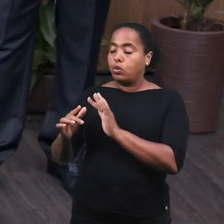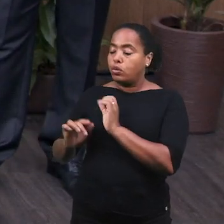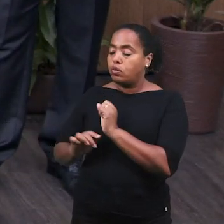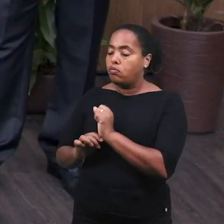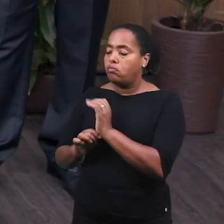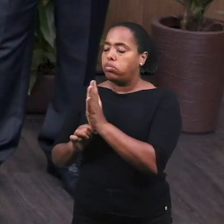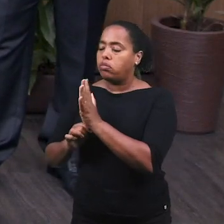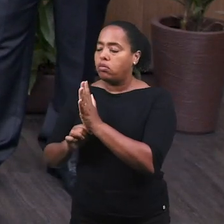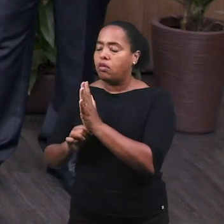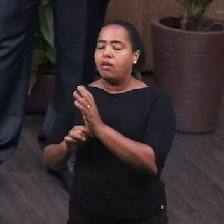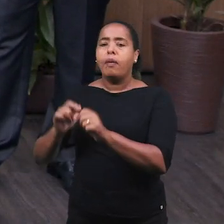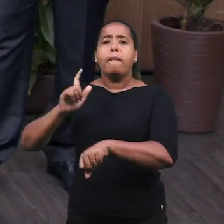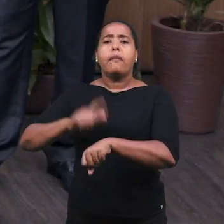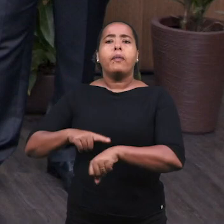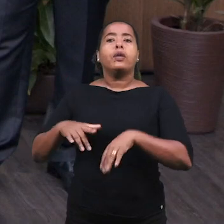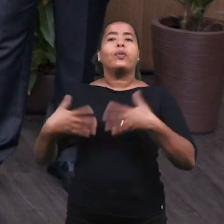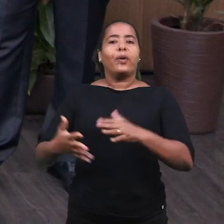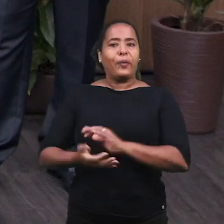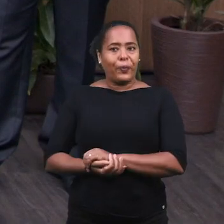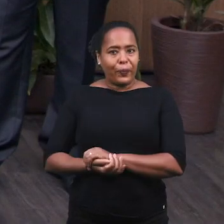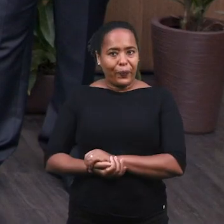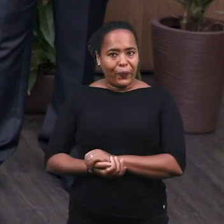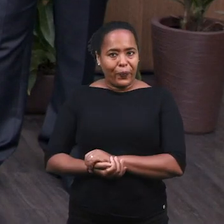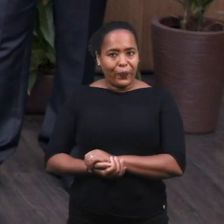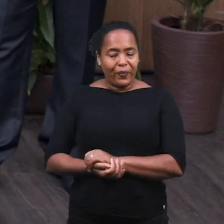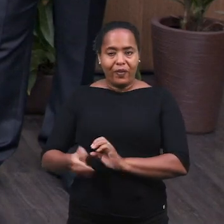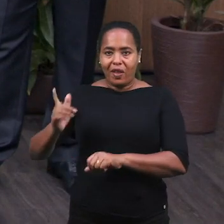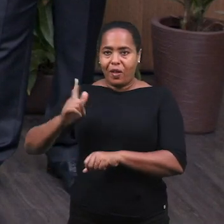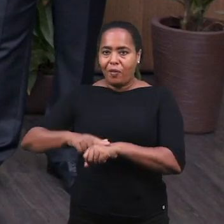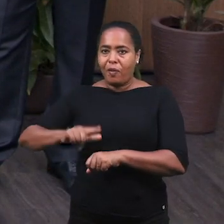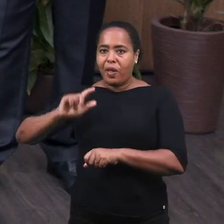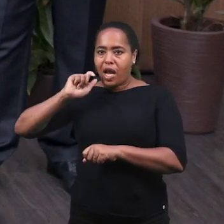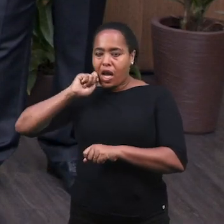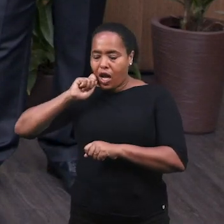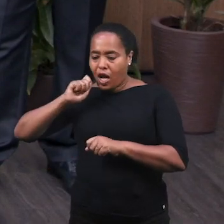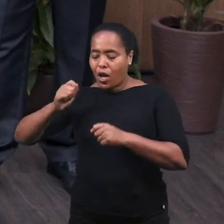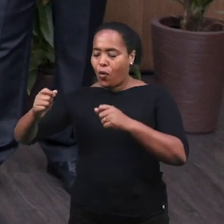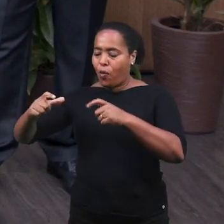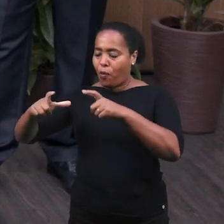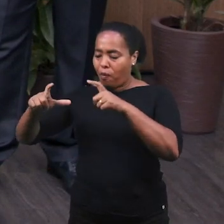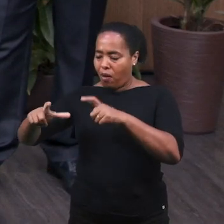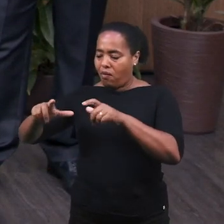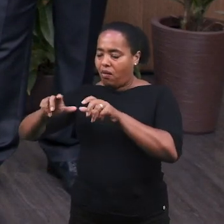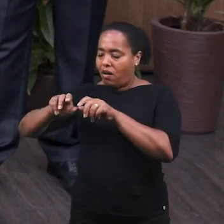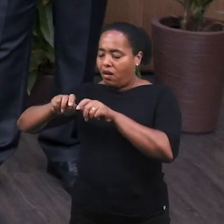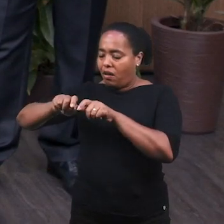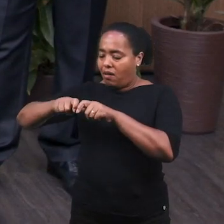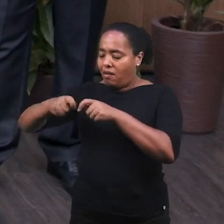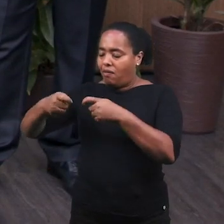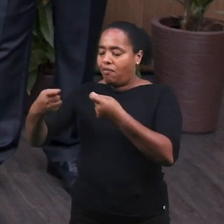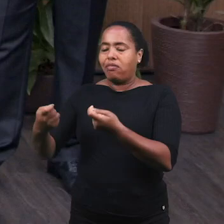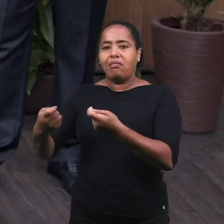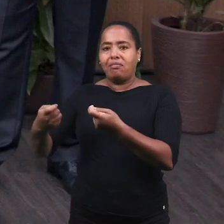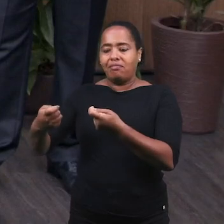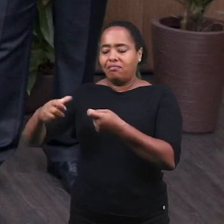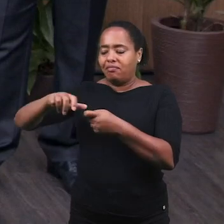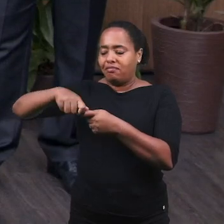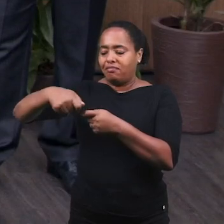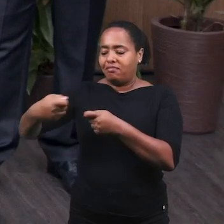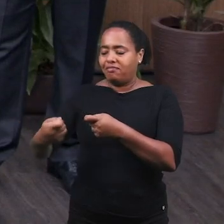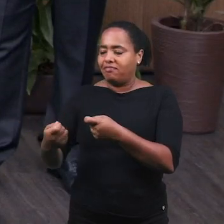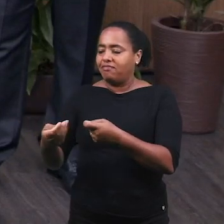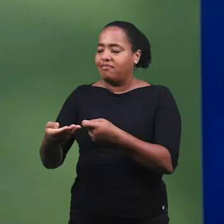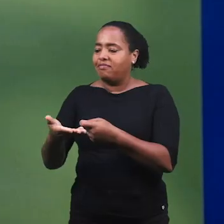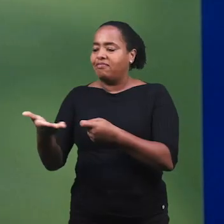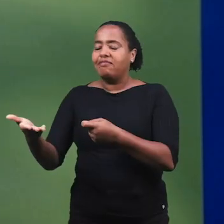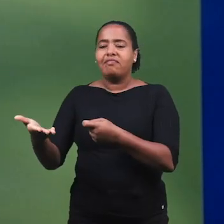Господь Иисус открылся им, говорит нам Библия, в момент, когда Он разделил хлеб, преломил хлеб. Это пророчество о